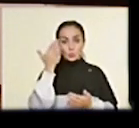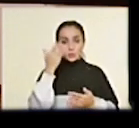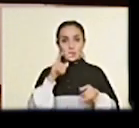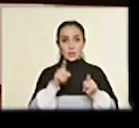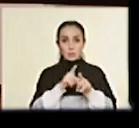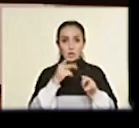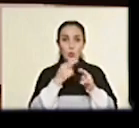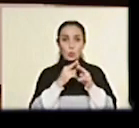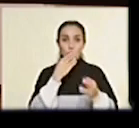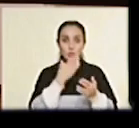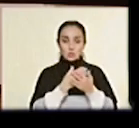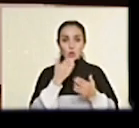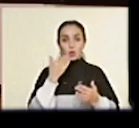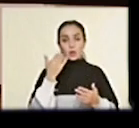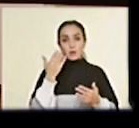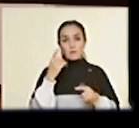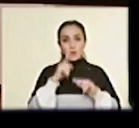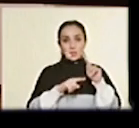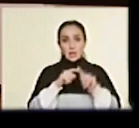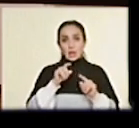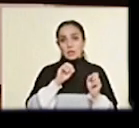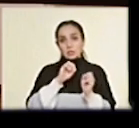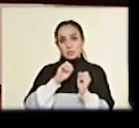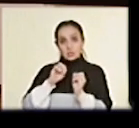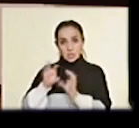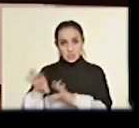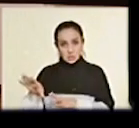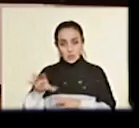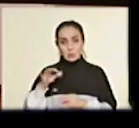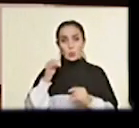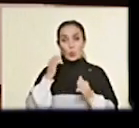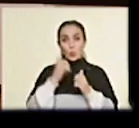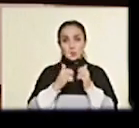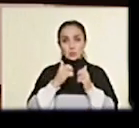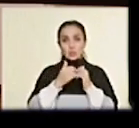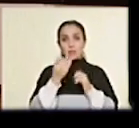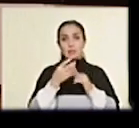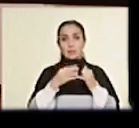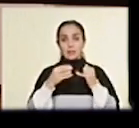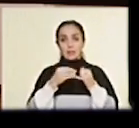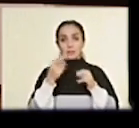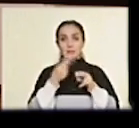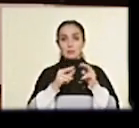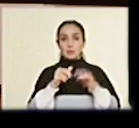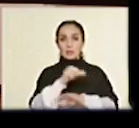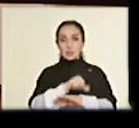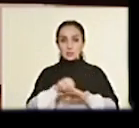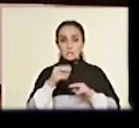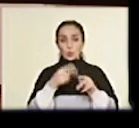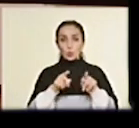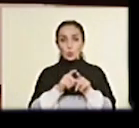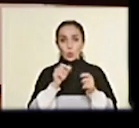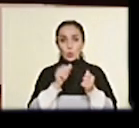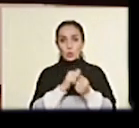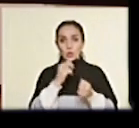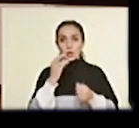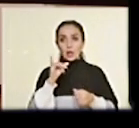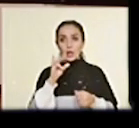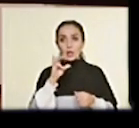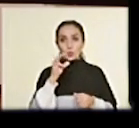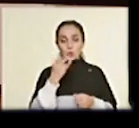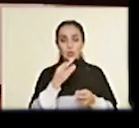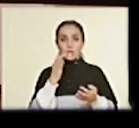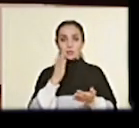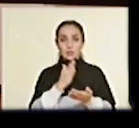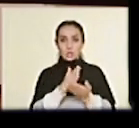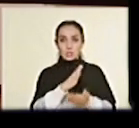shu o'zlarini vatanlarini tashlab ana shu o'rta yer dengizi qirg'oqlarida bir qancha koloniyalarni